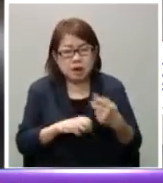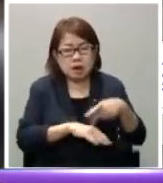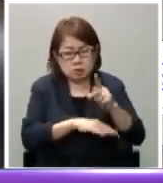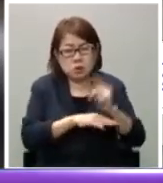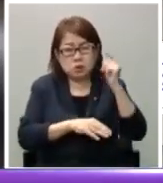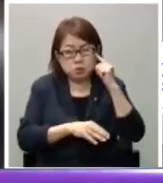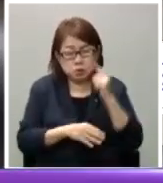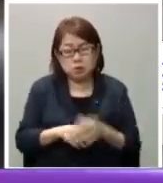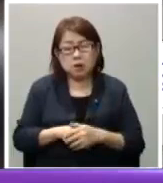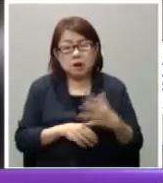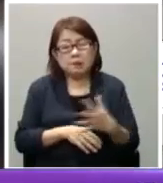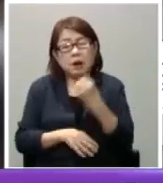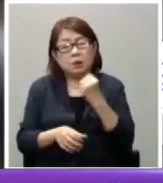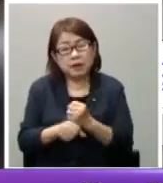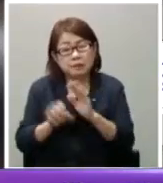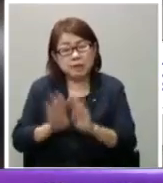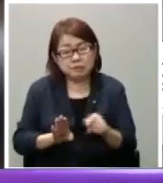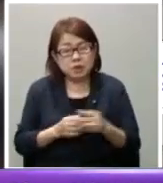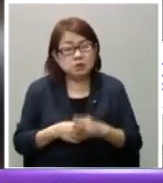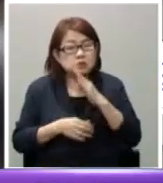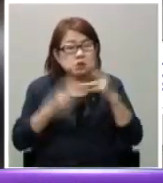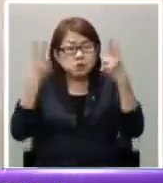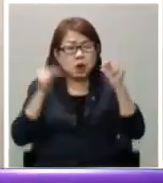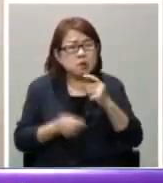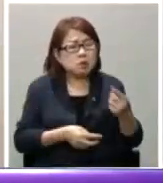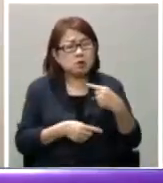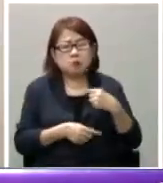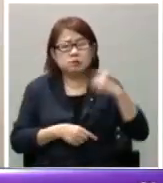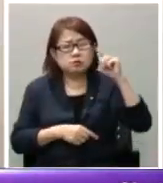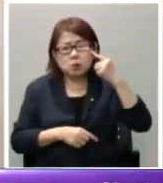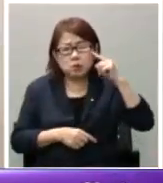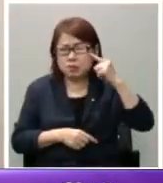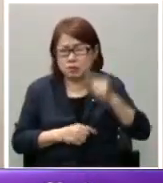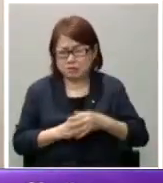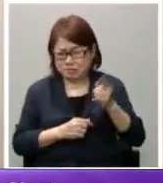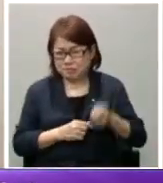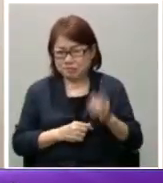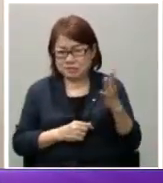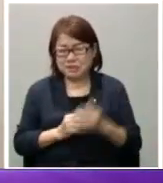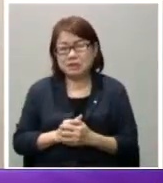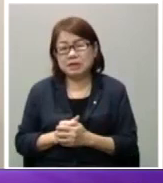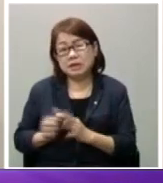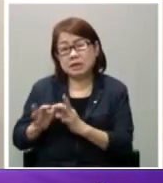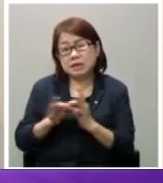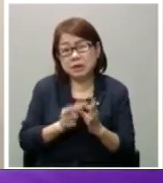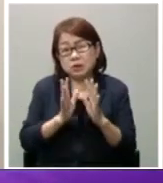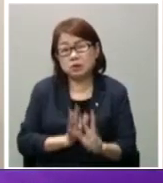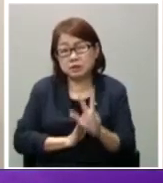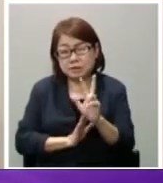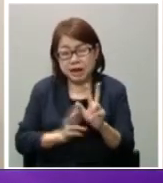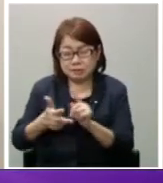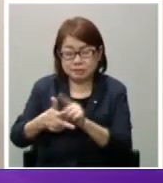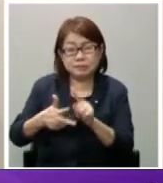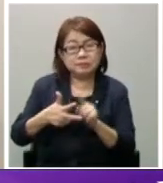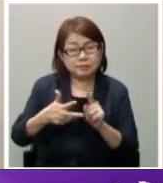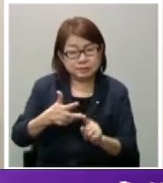านอันนี้ถ้าท่านนายกไม่รู้เป็นไปไม่ได้ครับผมขออนุญาตโยงไปถึง3ท่านเมื่อกี้นะครับปราก